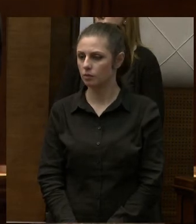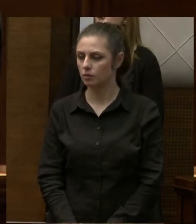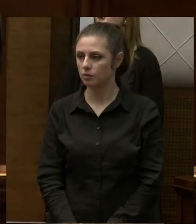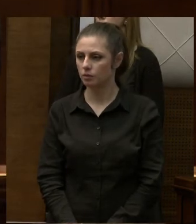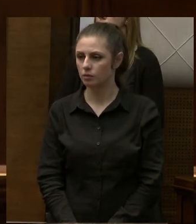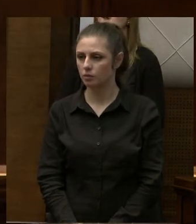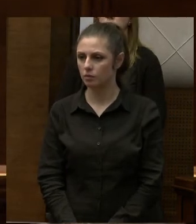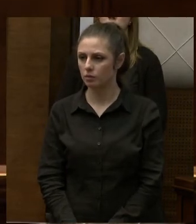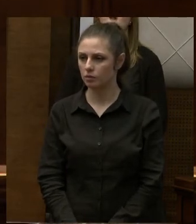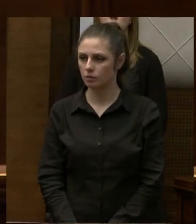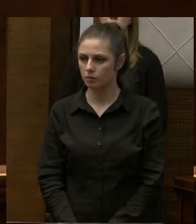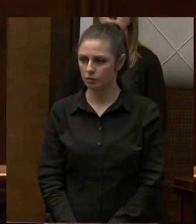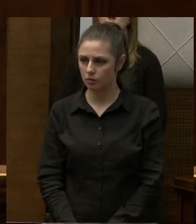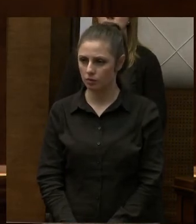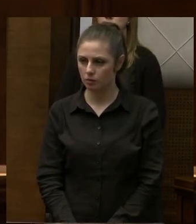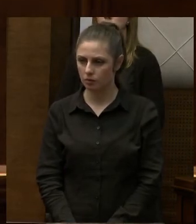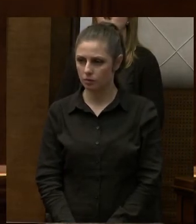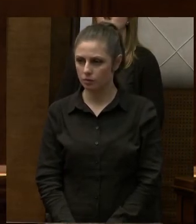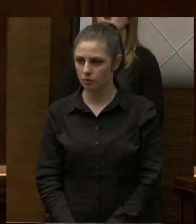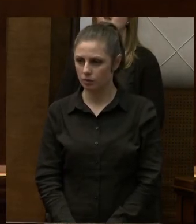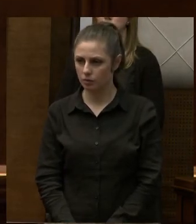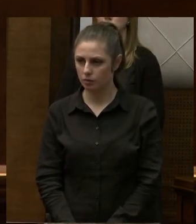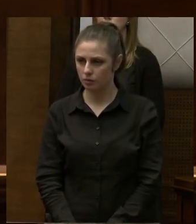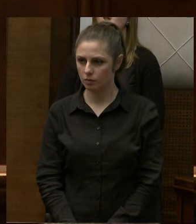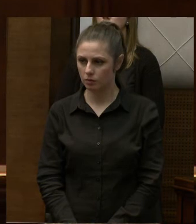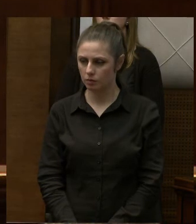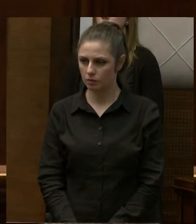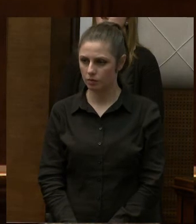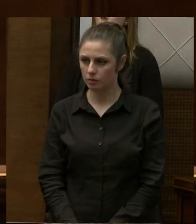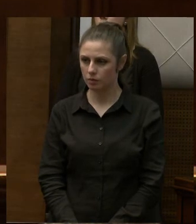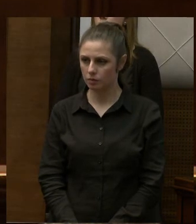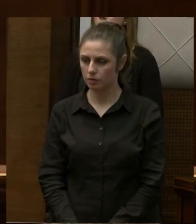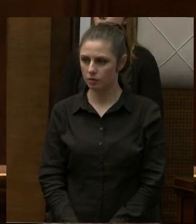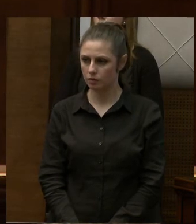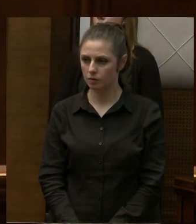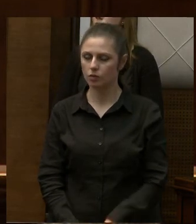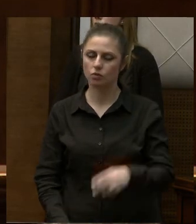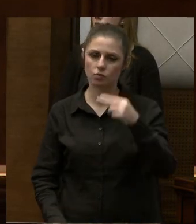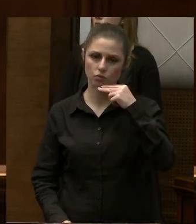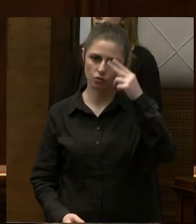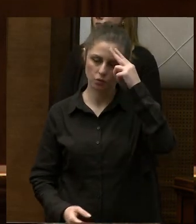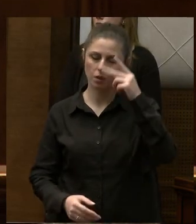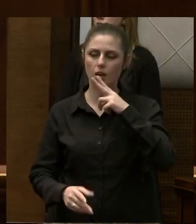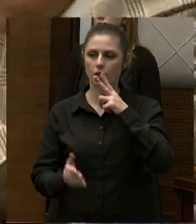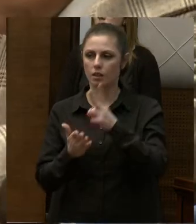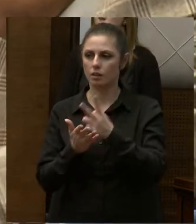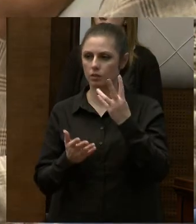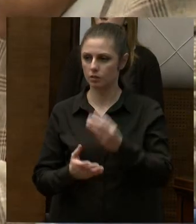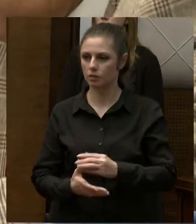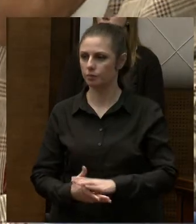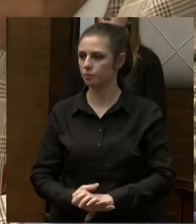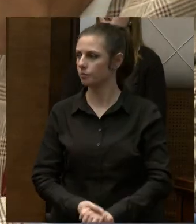Bir sonraki meclise... Başkanım şöyle, hayır, bir sonraki meclise yani cuma günü meclisine, yani komisyona gönderelim, cuma günü çıksın. Evet, evet, komisyona. Yani bir ay sonra değil.